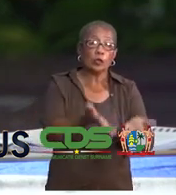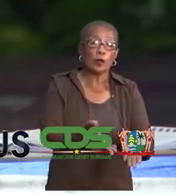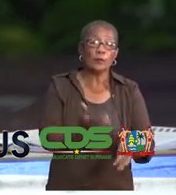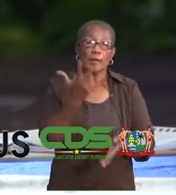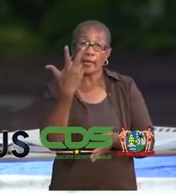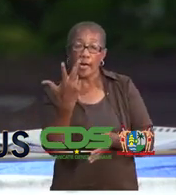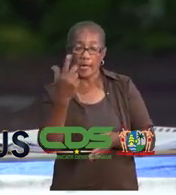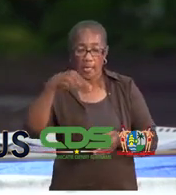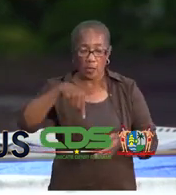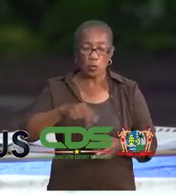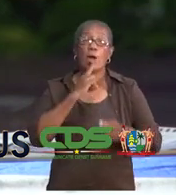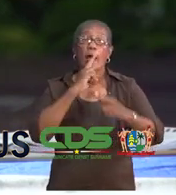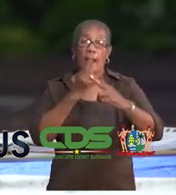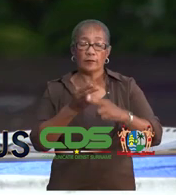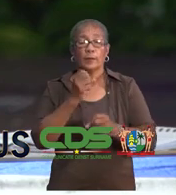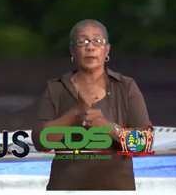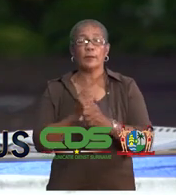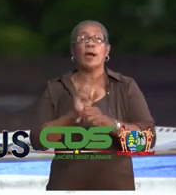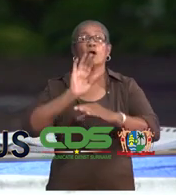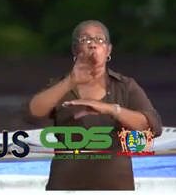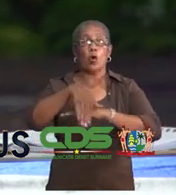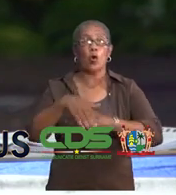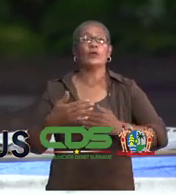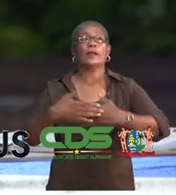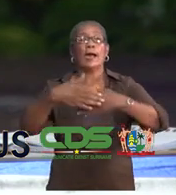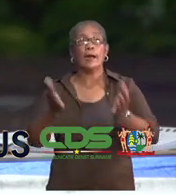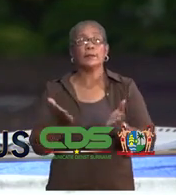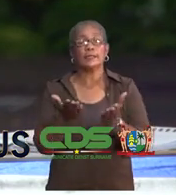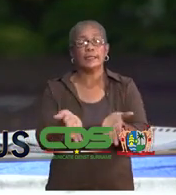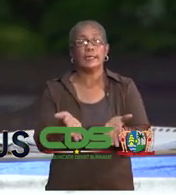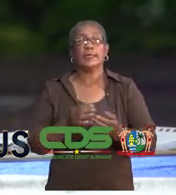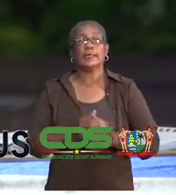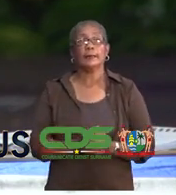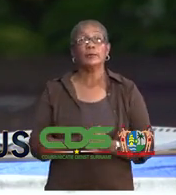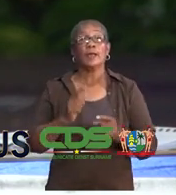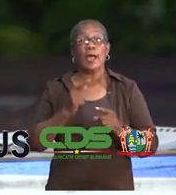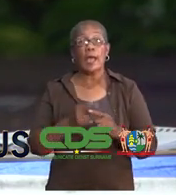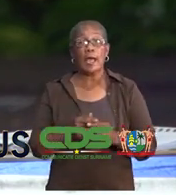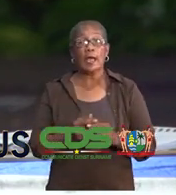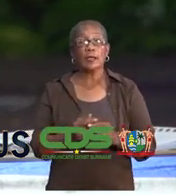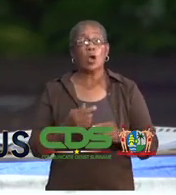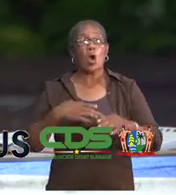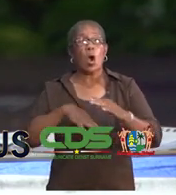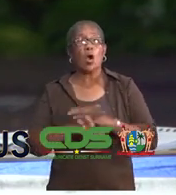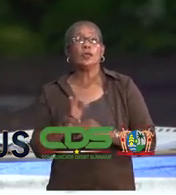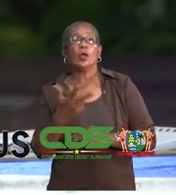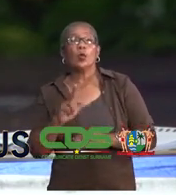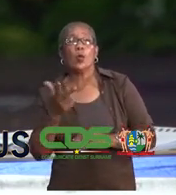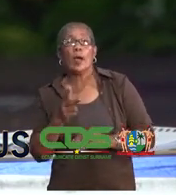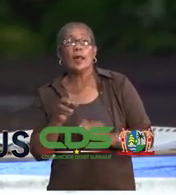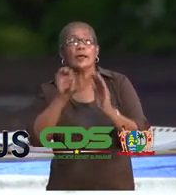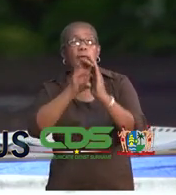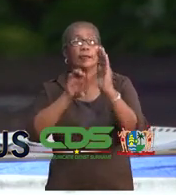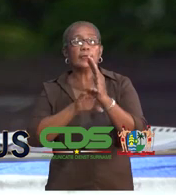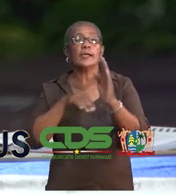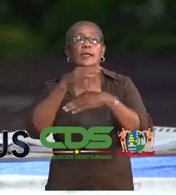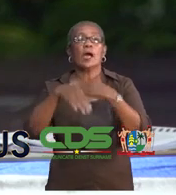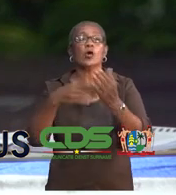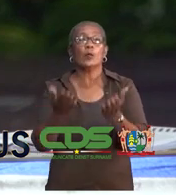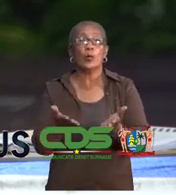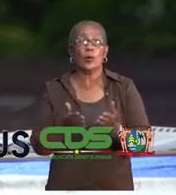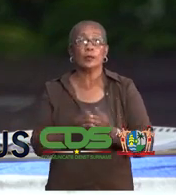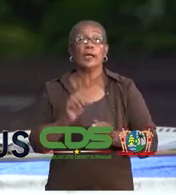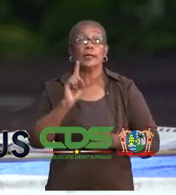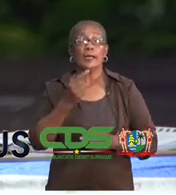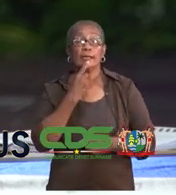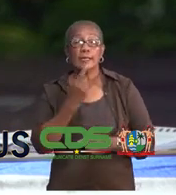moeten er afspraken worden gemaakt over de openbare aanbesteding en onder welke criteria dat zal plaatsvinden. Dat